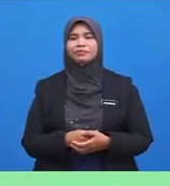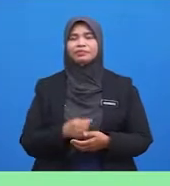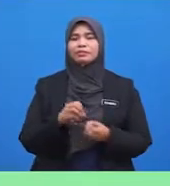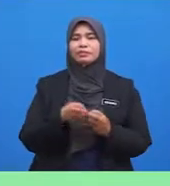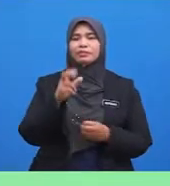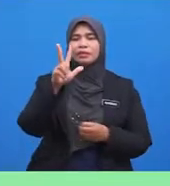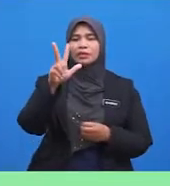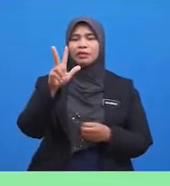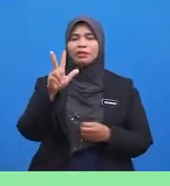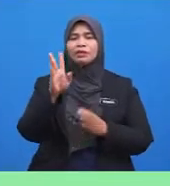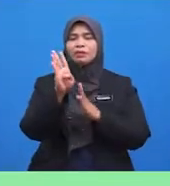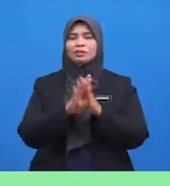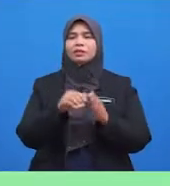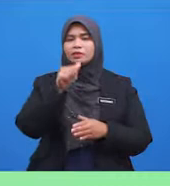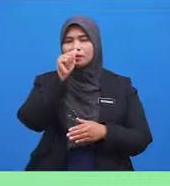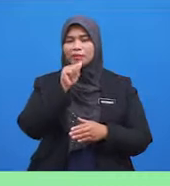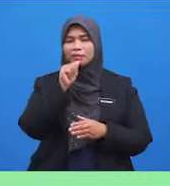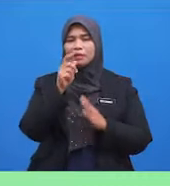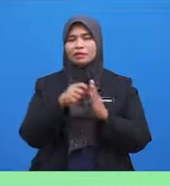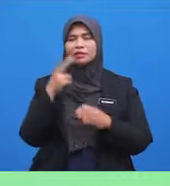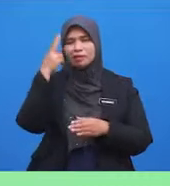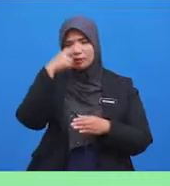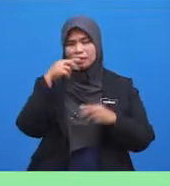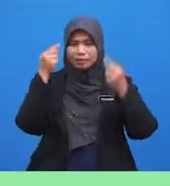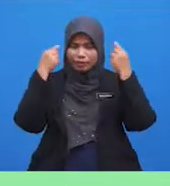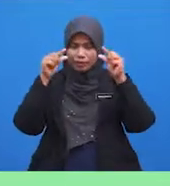Ketiga, bersabar terhadap guru.